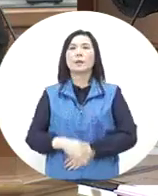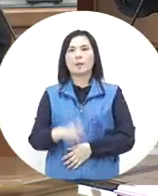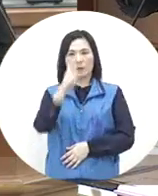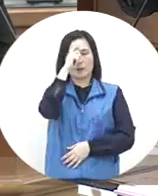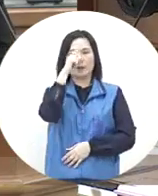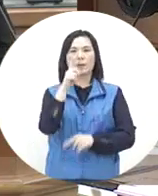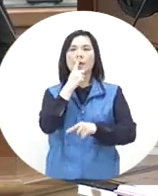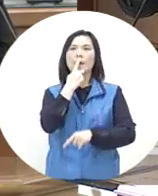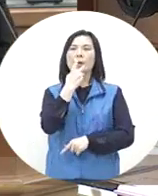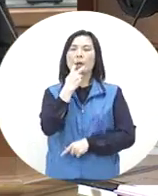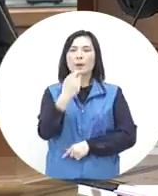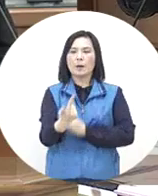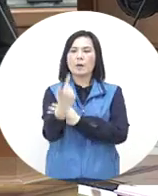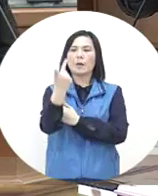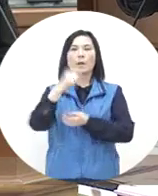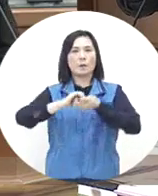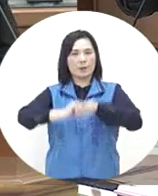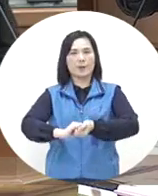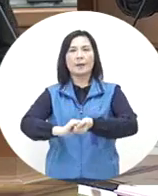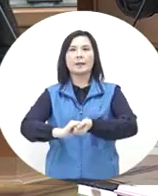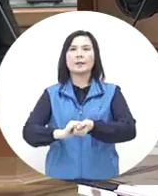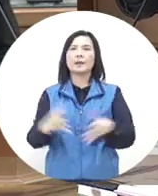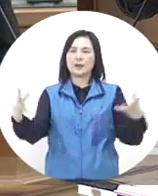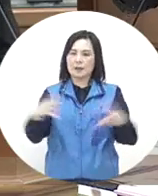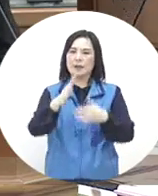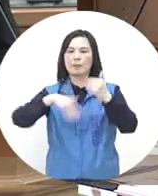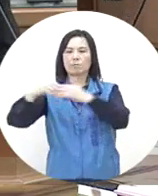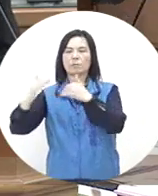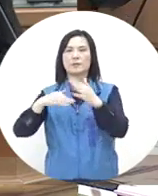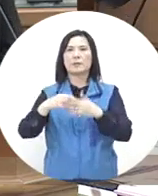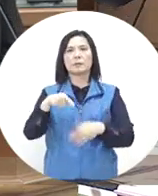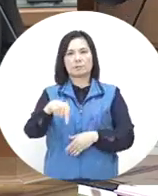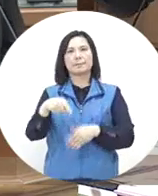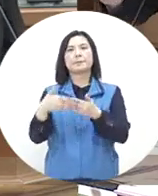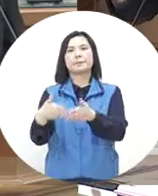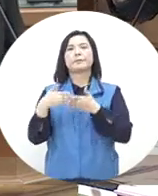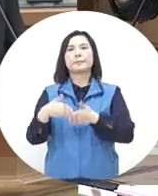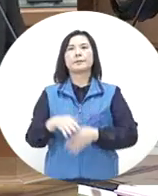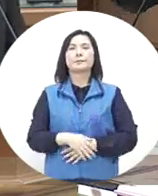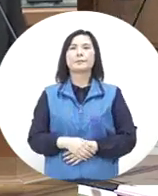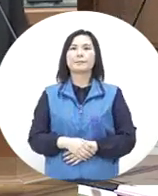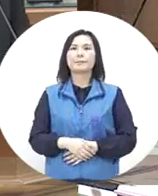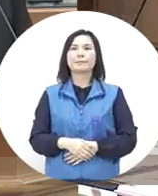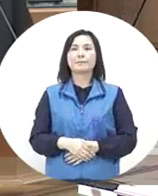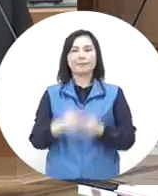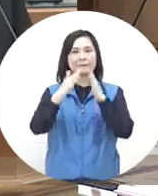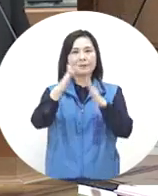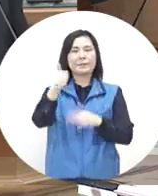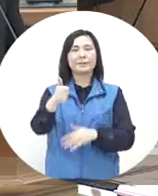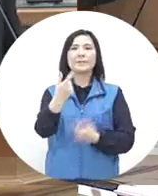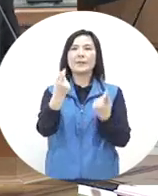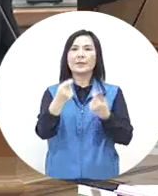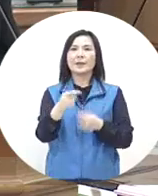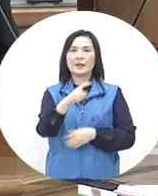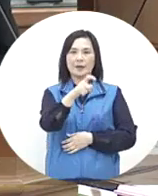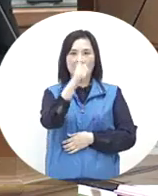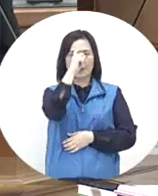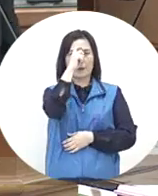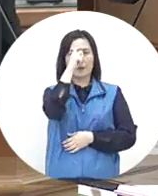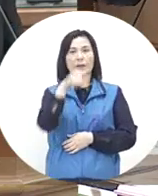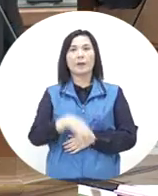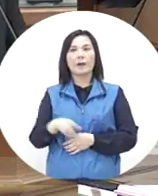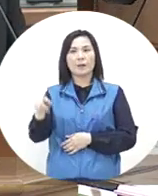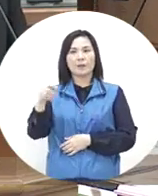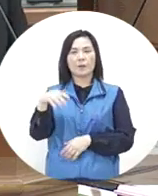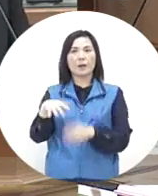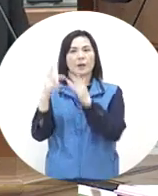紧决定，啊，我来紧大家斗做好事，安尼上重要。 市长还是期待了吼、有关柯文哲卡抗你的部分，你